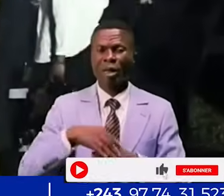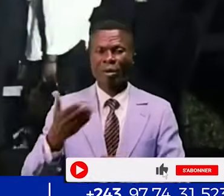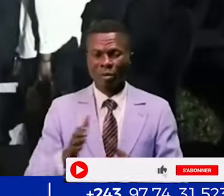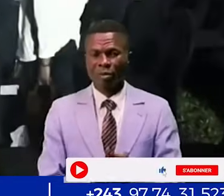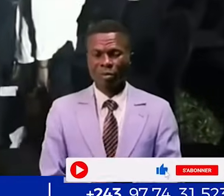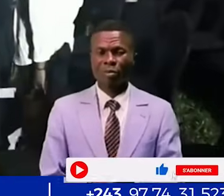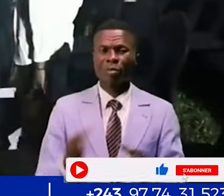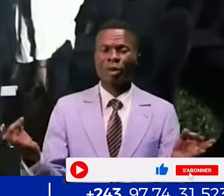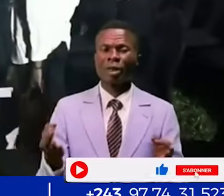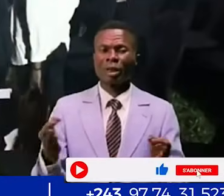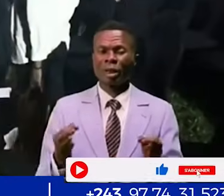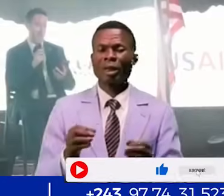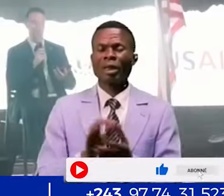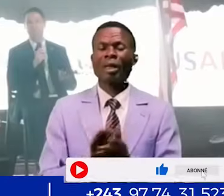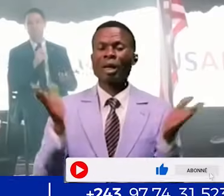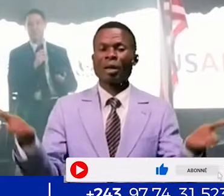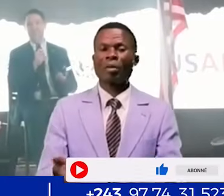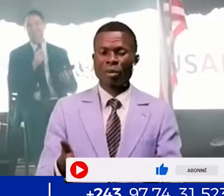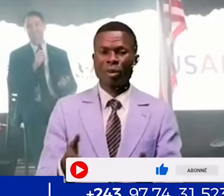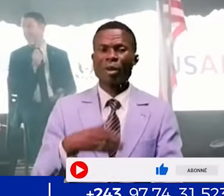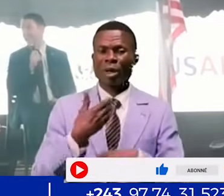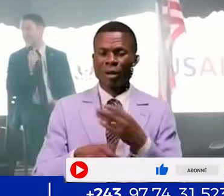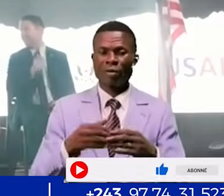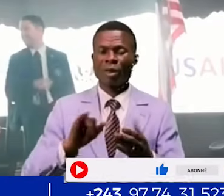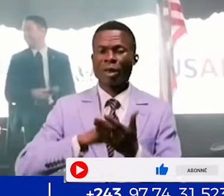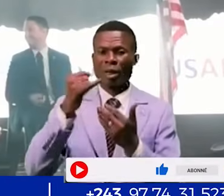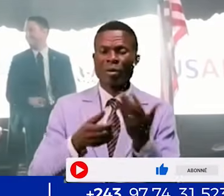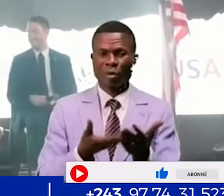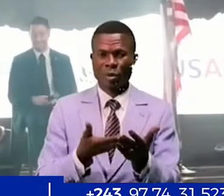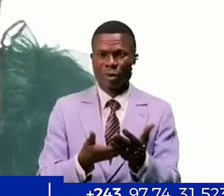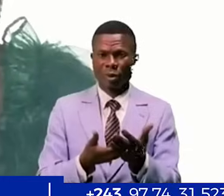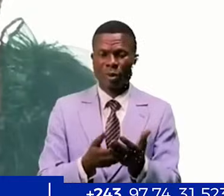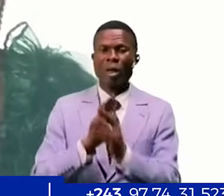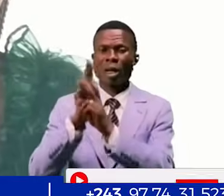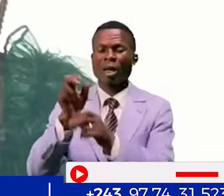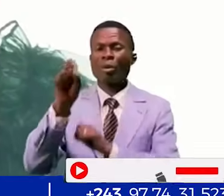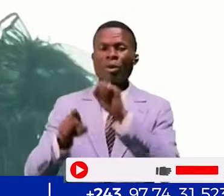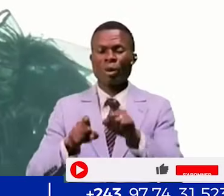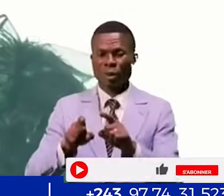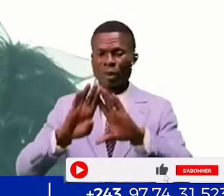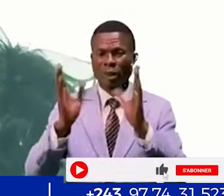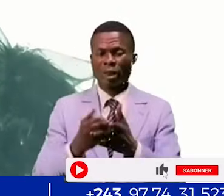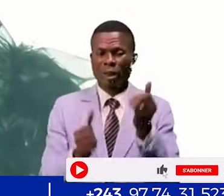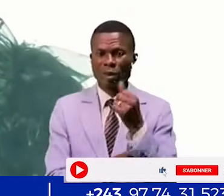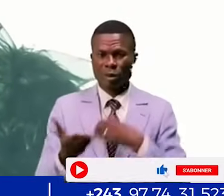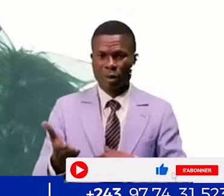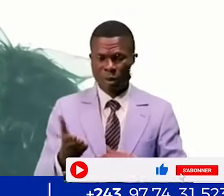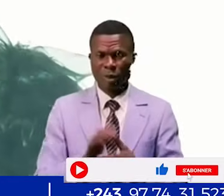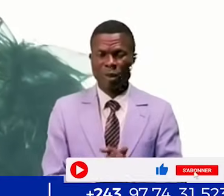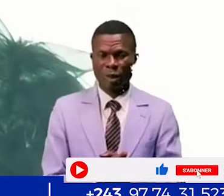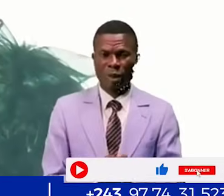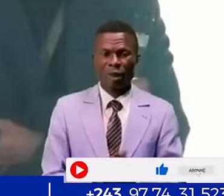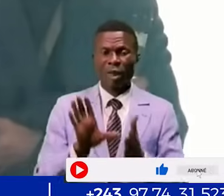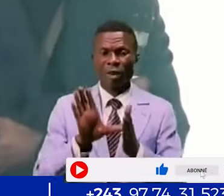est suivi un panel où ceux qui ont participé à la réalisation de cette œuvre ont répondu aux questions de l'assistance. Les cinéastes